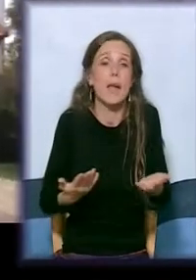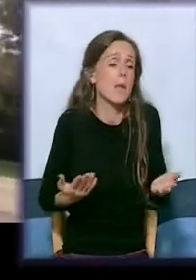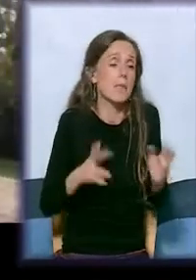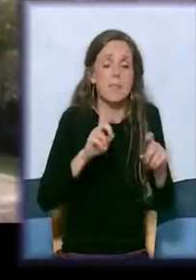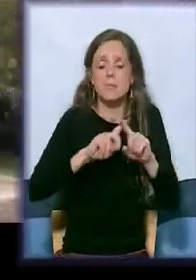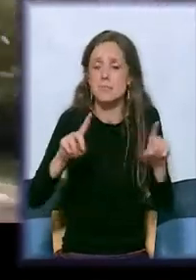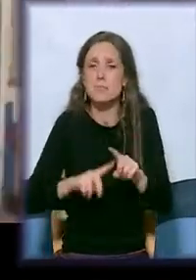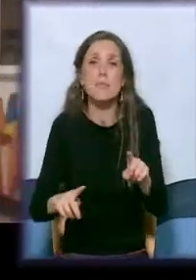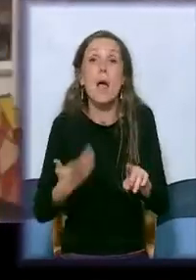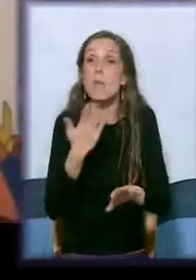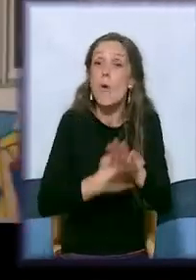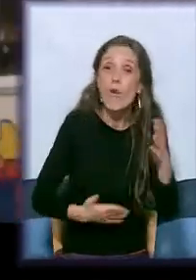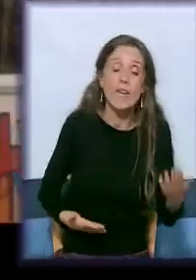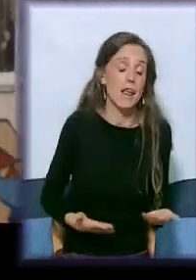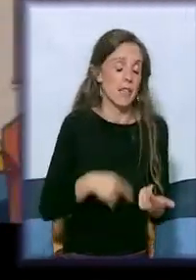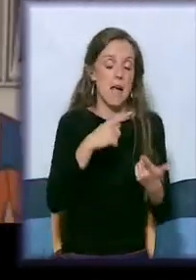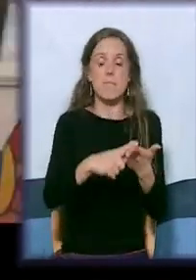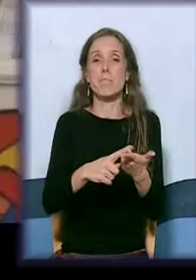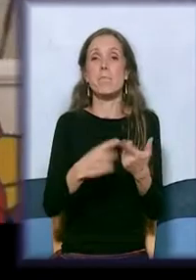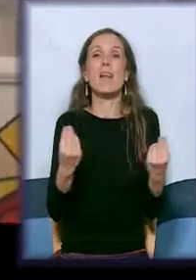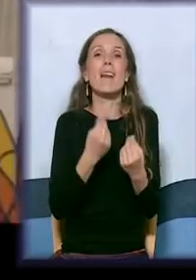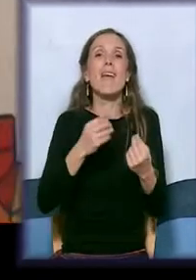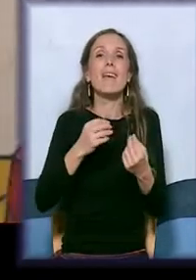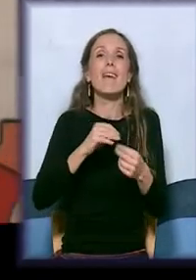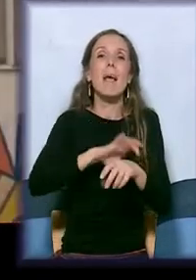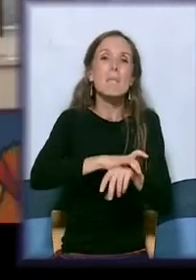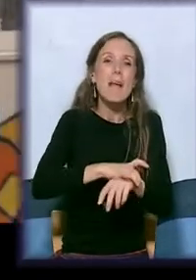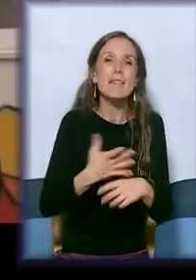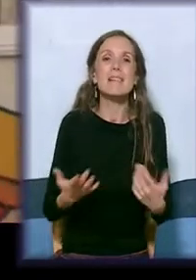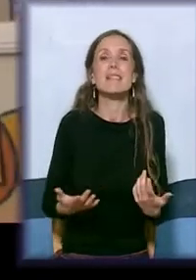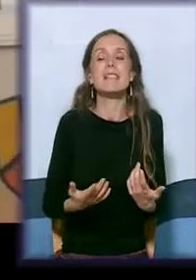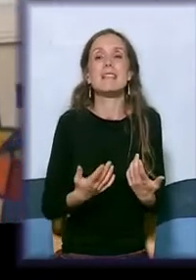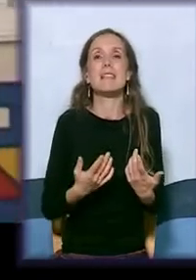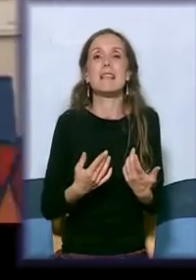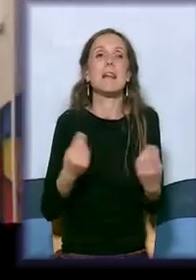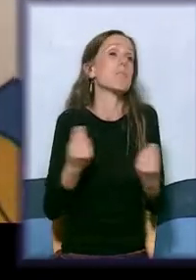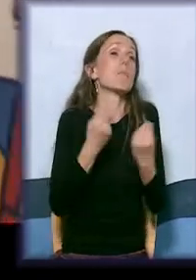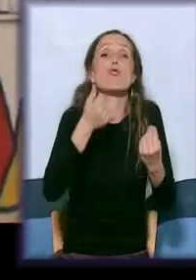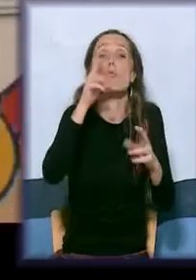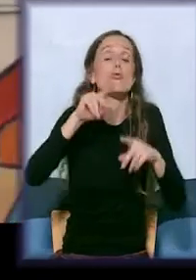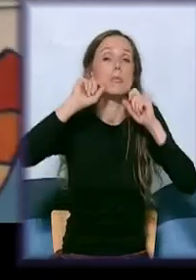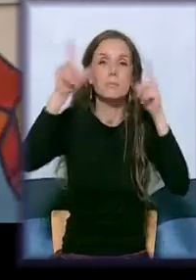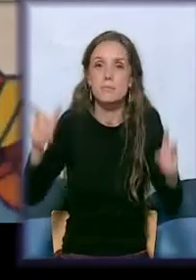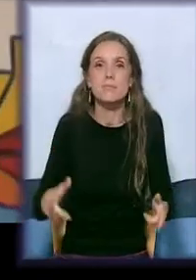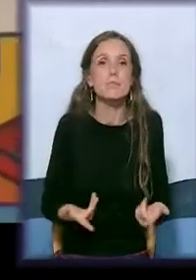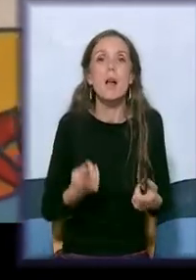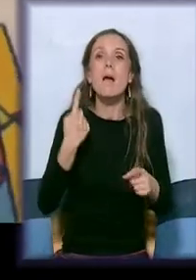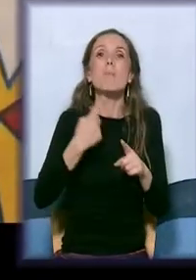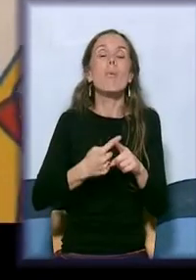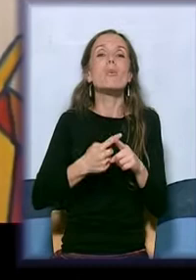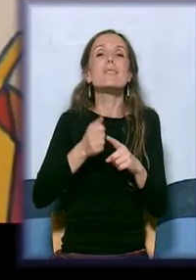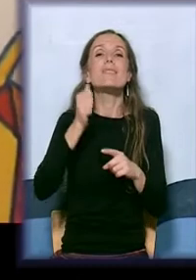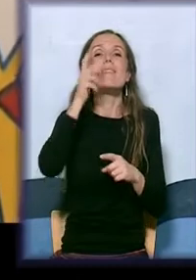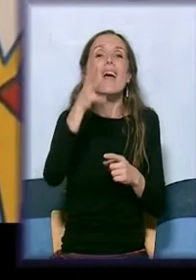raznih i povreda, nekih medicinskih, da kažem, nedaće koje mogu da se zadese i svakodnevnica što se tiče same bolesti,